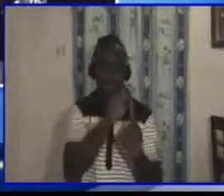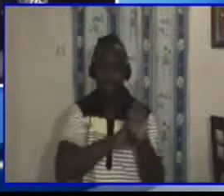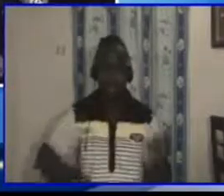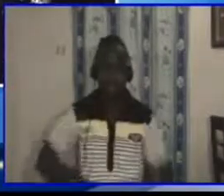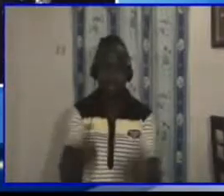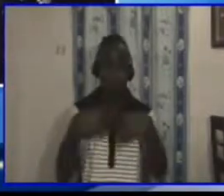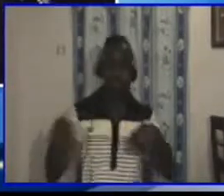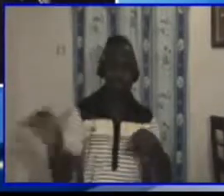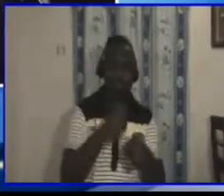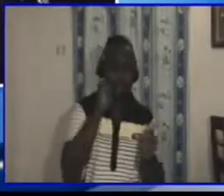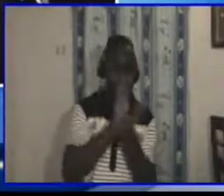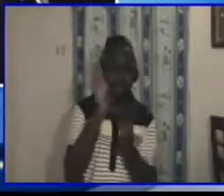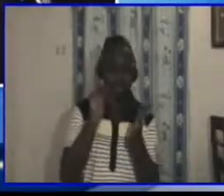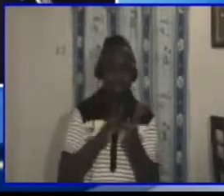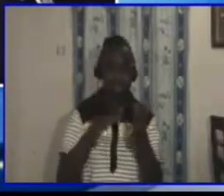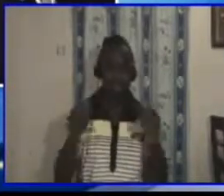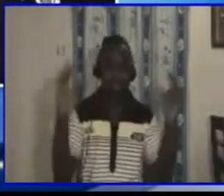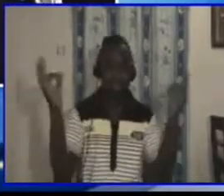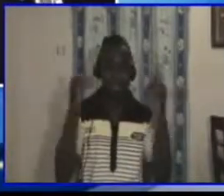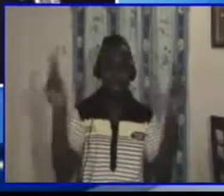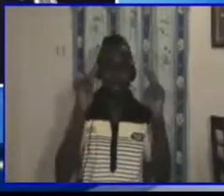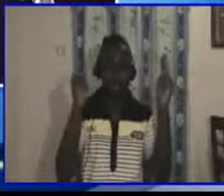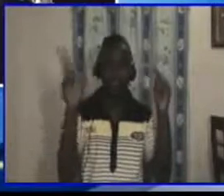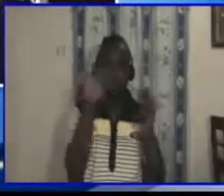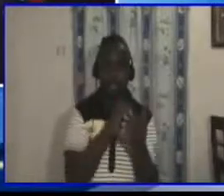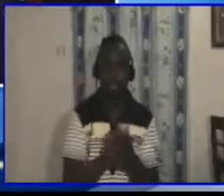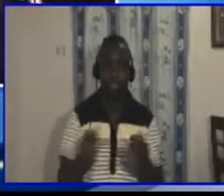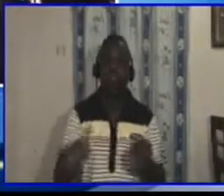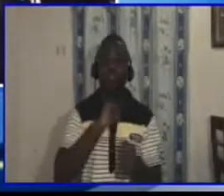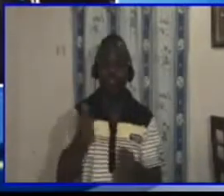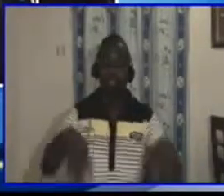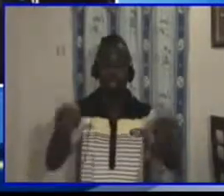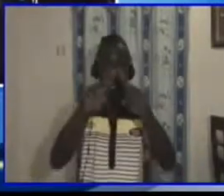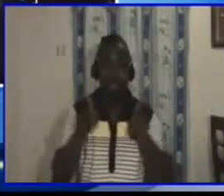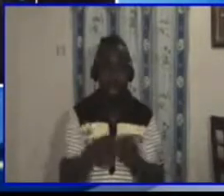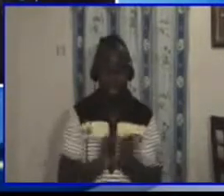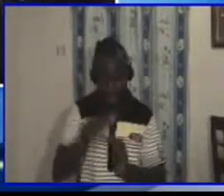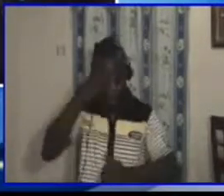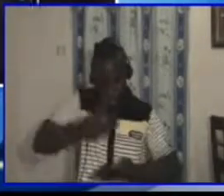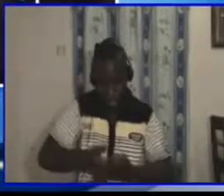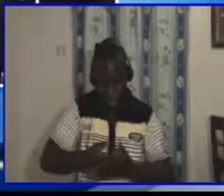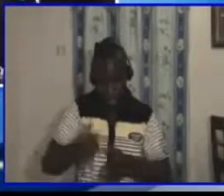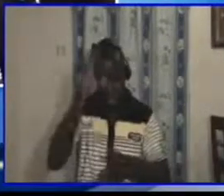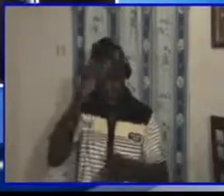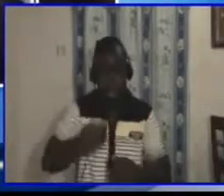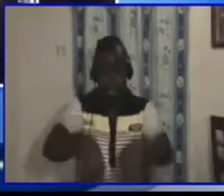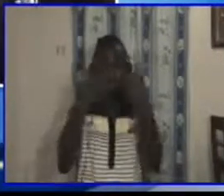non male e sposo per portare la sposa alla cella delle nozze